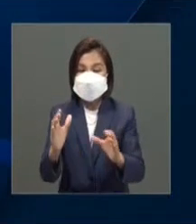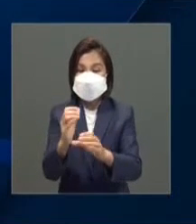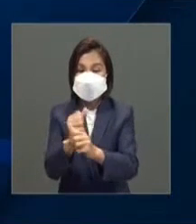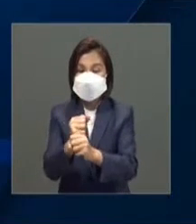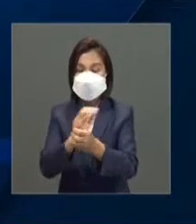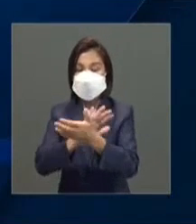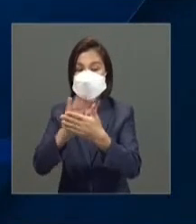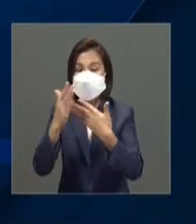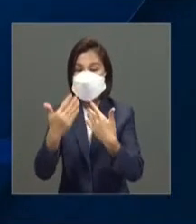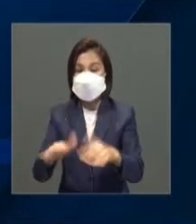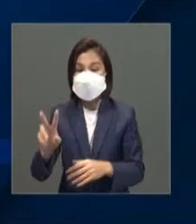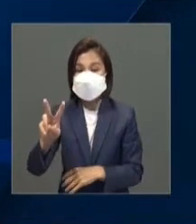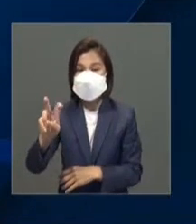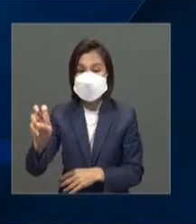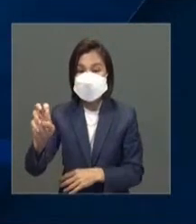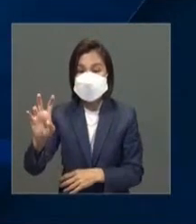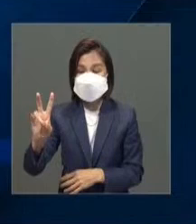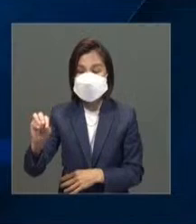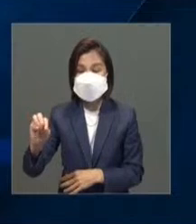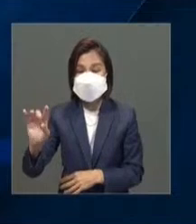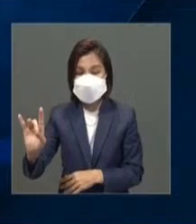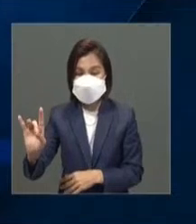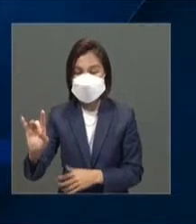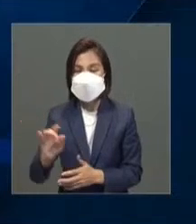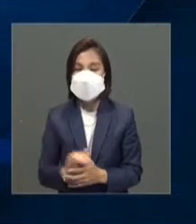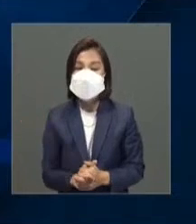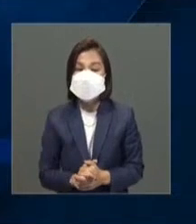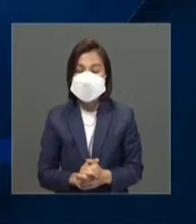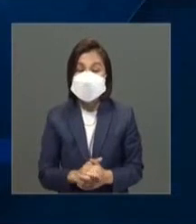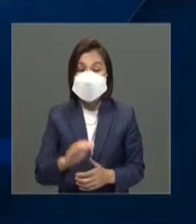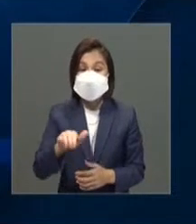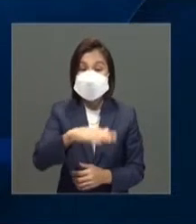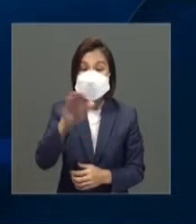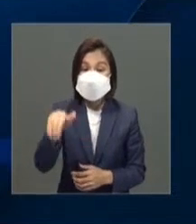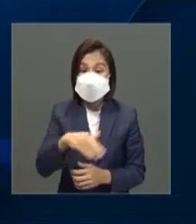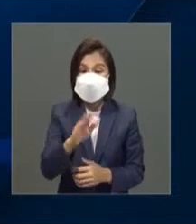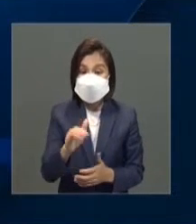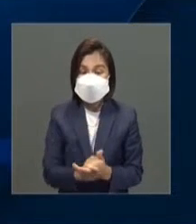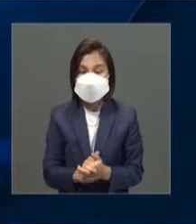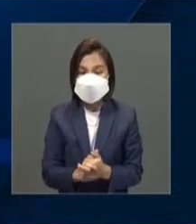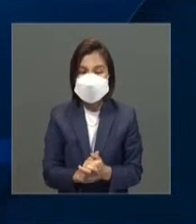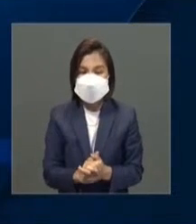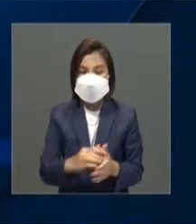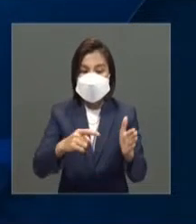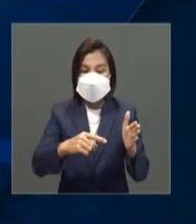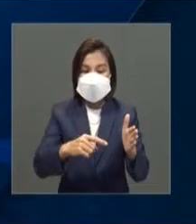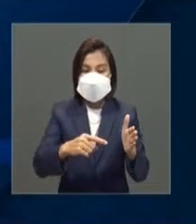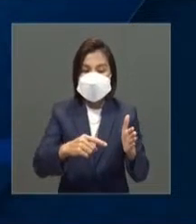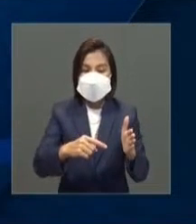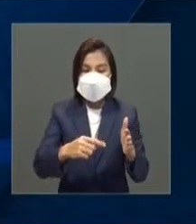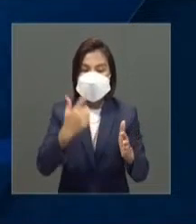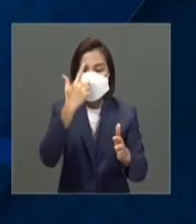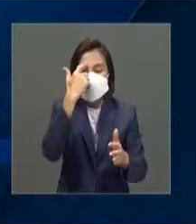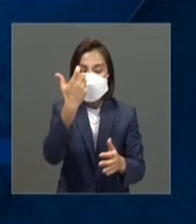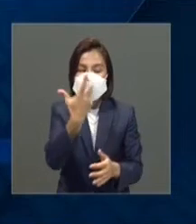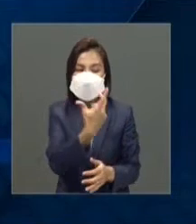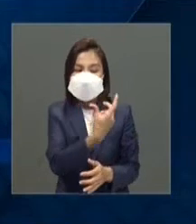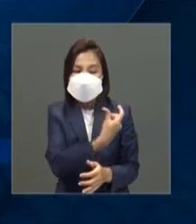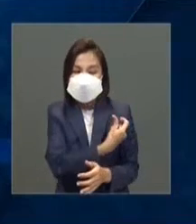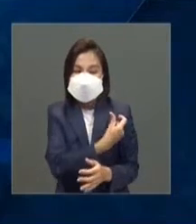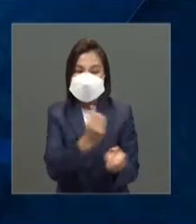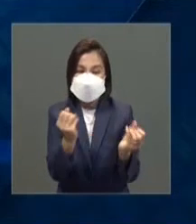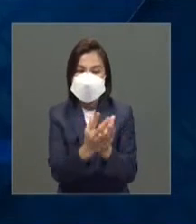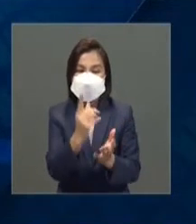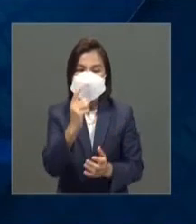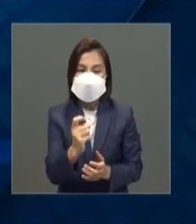เรียบร้อยไปแล้ว278รายนะครับซึ่งทุกกรณีนะครับไม่ได้เป็นสาเหตุที่เกิดจากวัคซีนแต่อย่างใดนะ